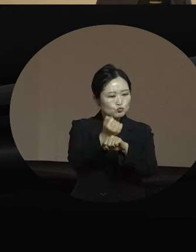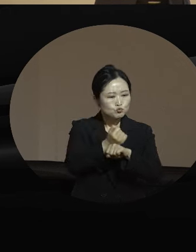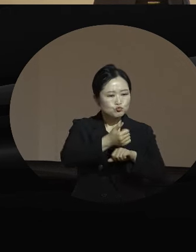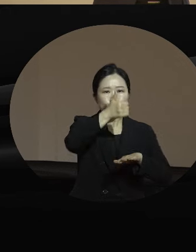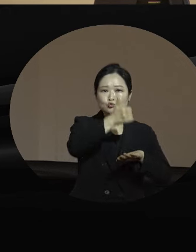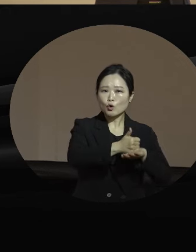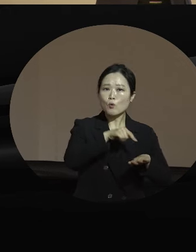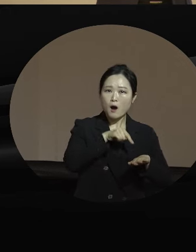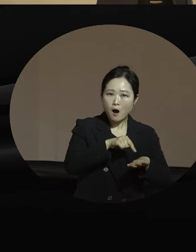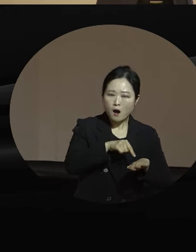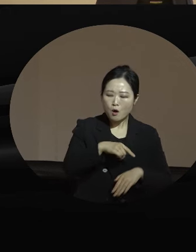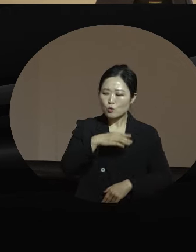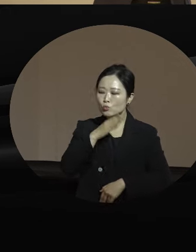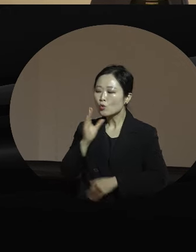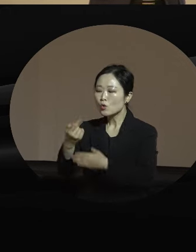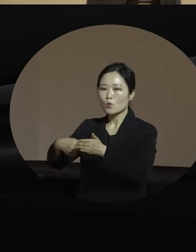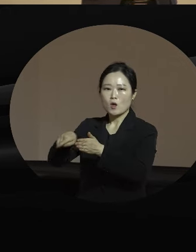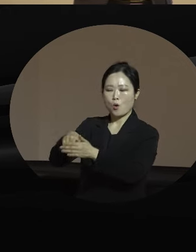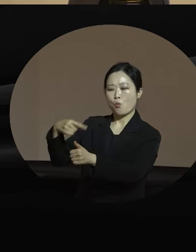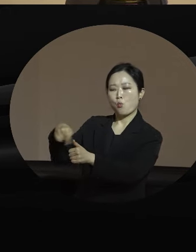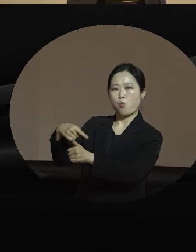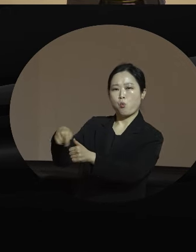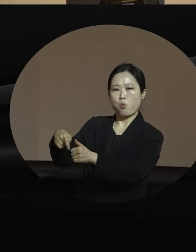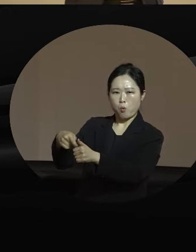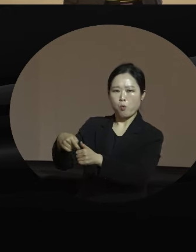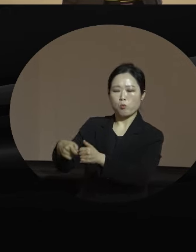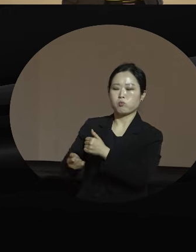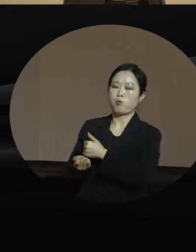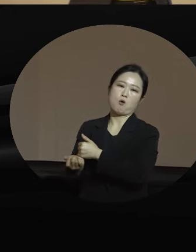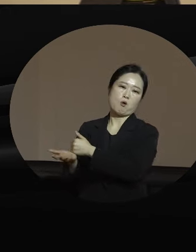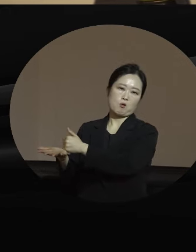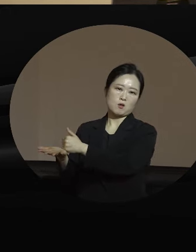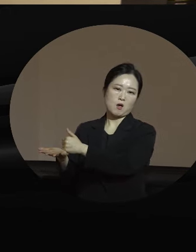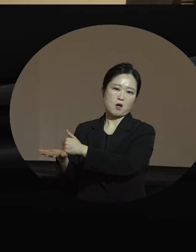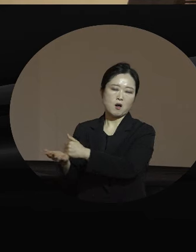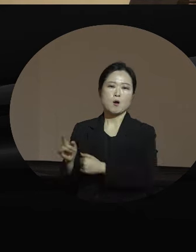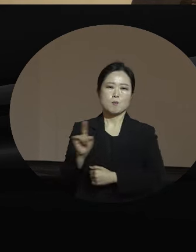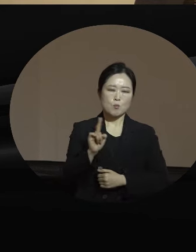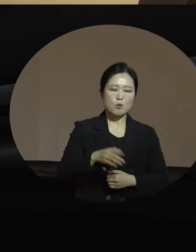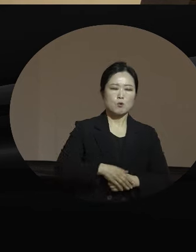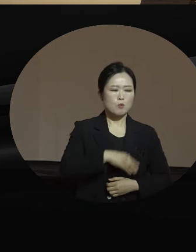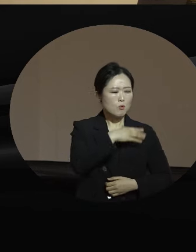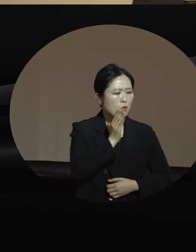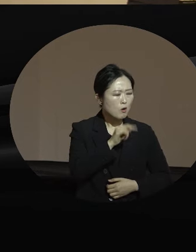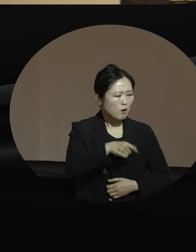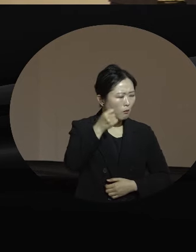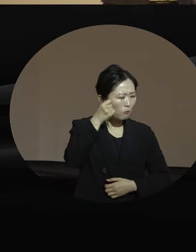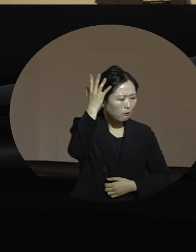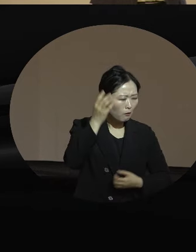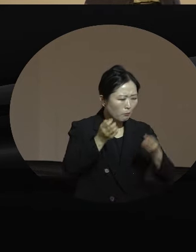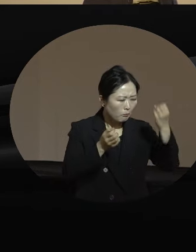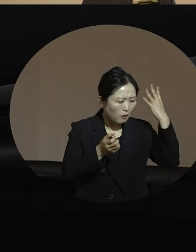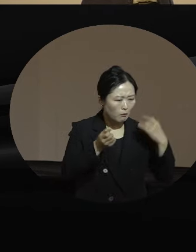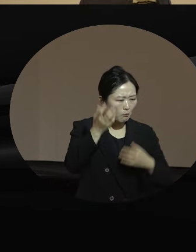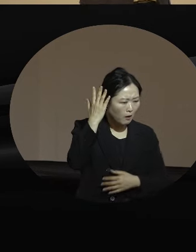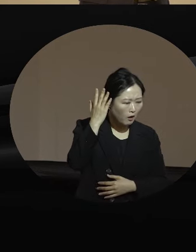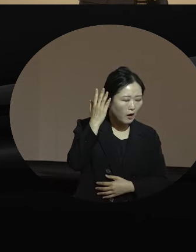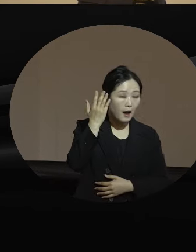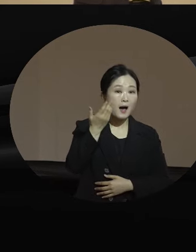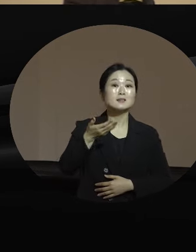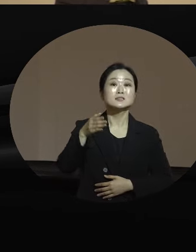영향을 미쳤어요. 그래서 우리가 오래 살면서 이제 뭐 뇌도 잘 못 쓰는데 자꾸 잊어먹는데 뭘 학습하느냐라고 얘기하지만 이